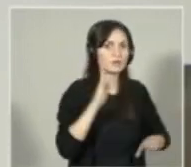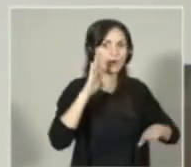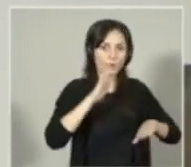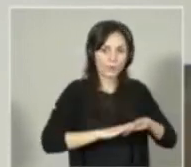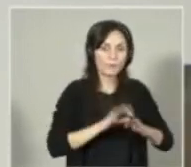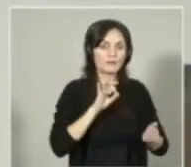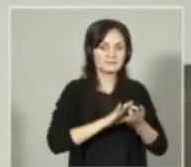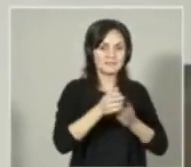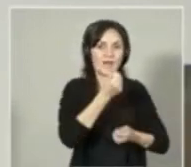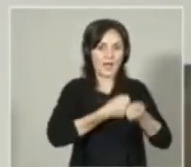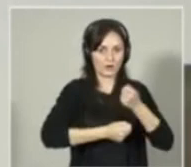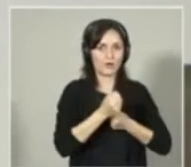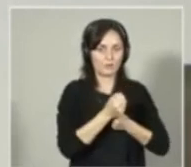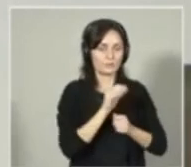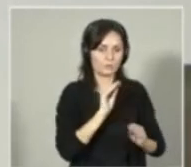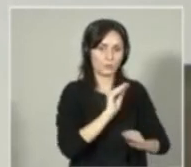que vostès alimenten.